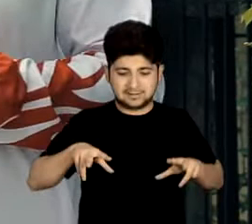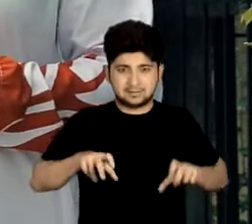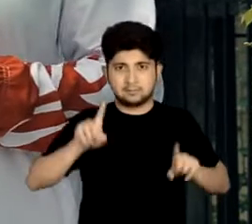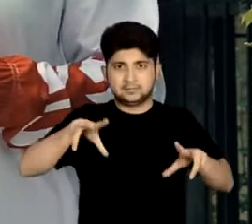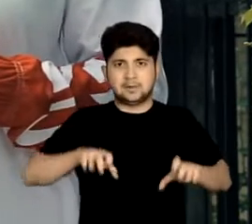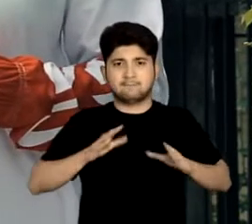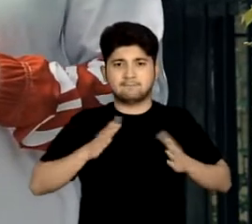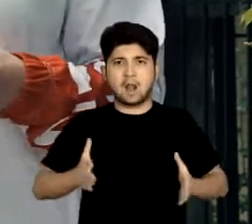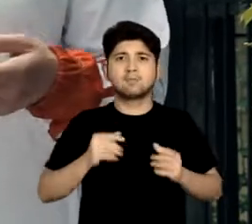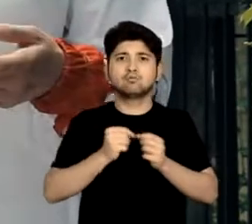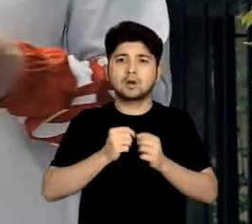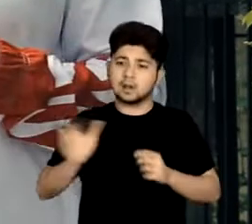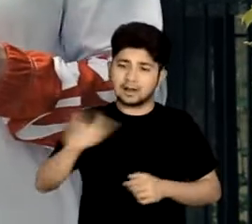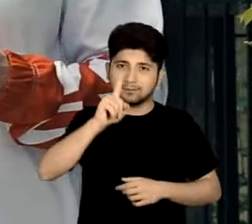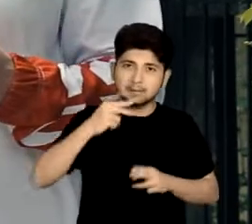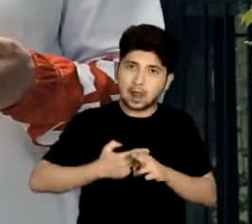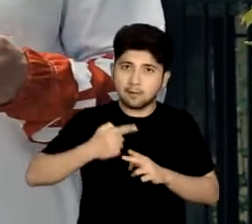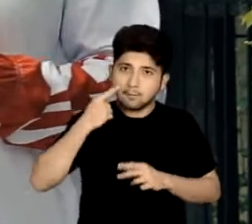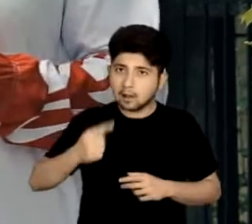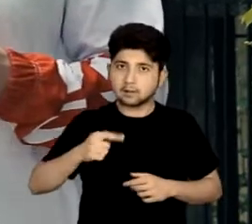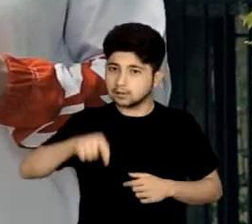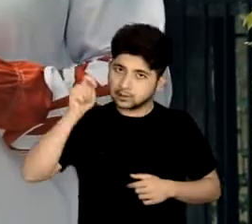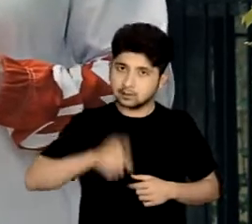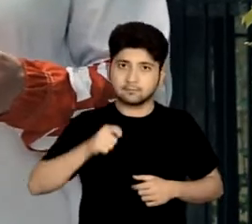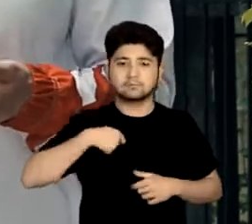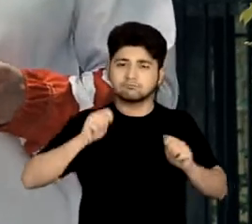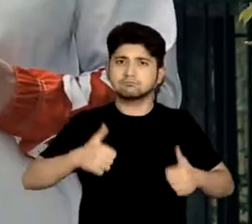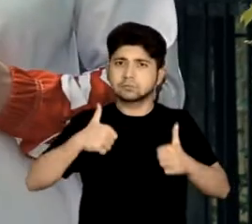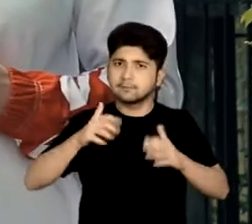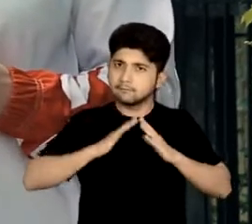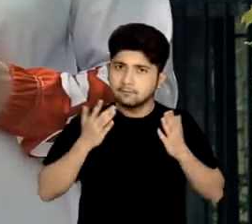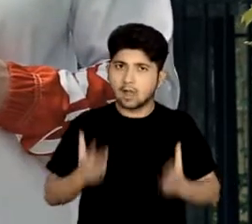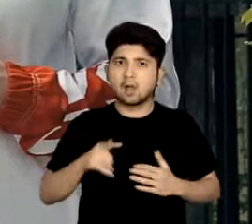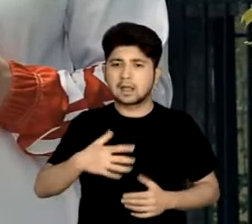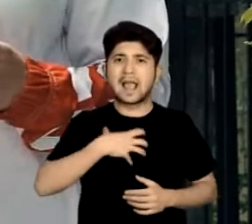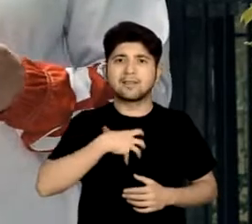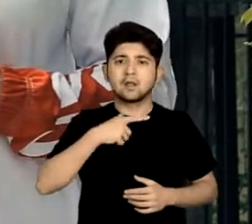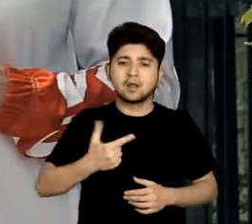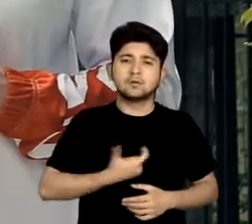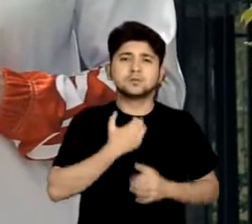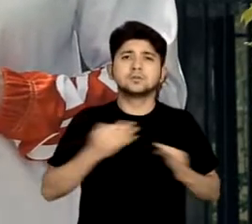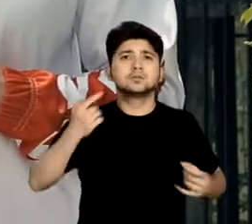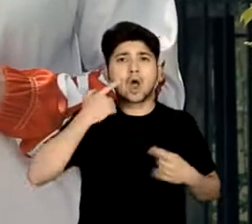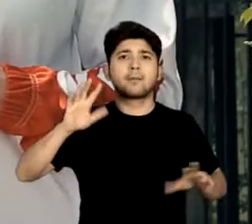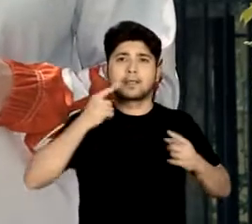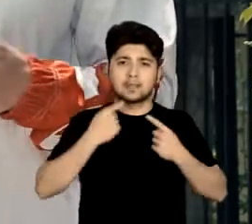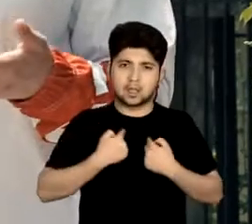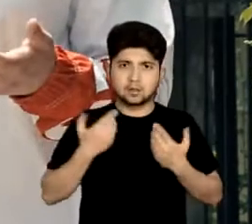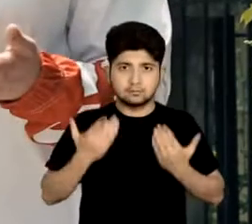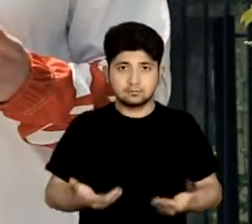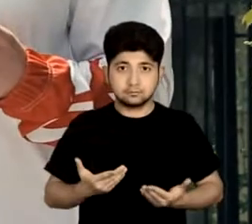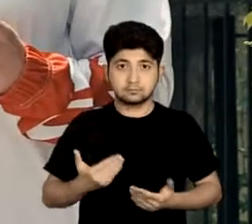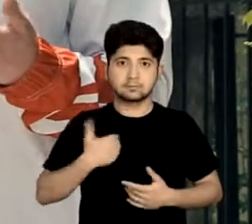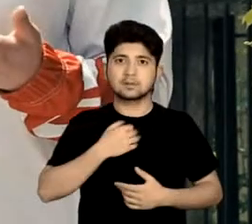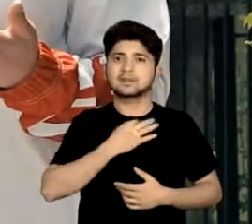sandalyeye oturtmuşlardı beni. Büşra gel dene. Sen de bir hani bak yapabilirsin belki. Kendini umutsuz görme dediler bana. Ben